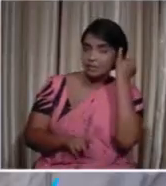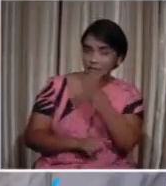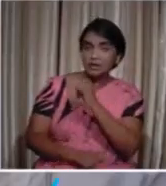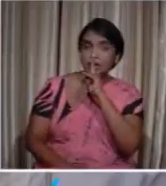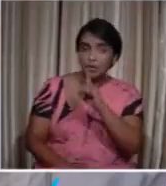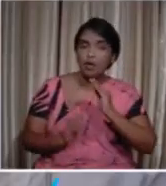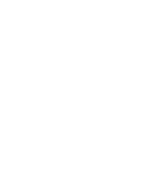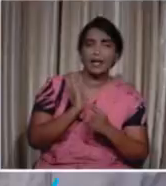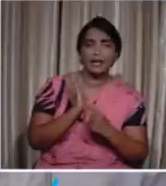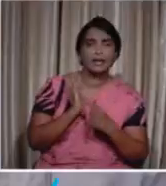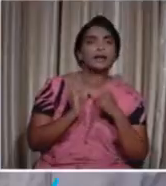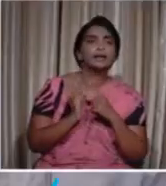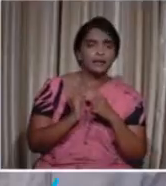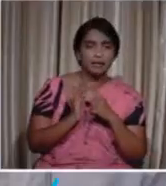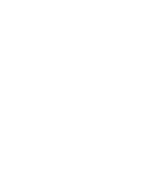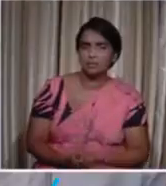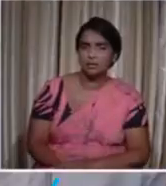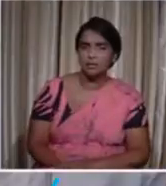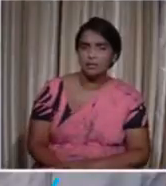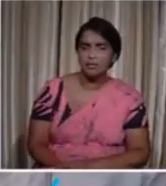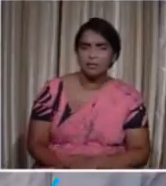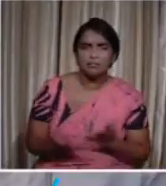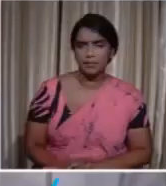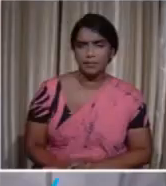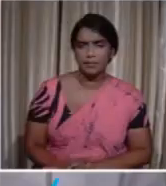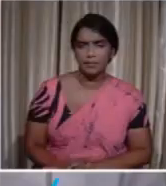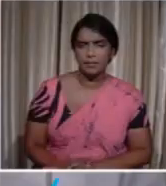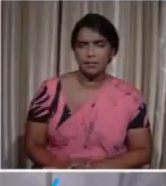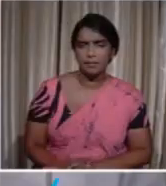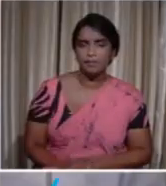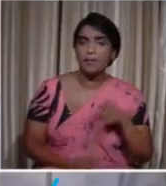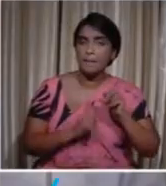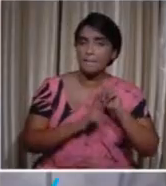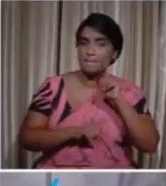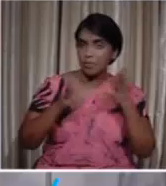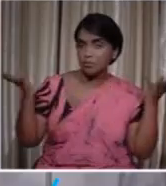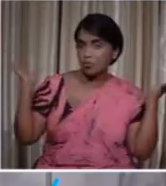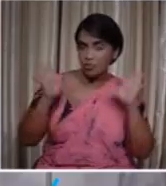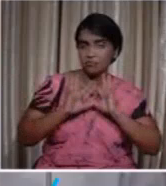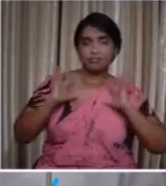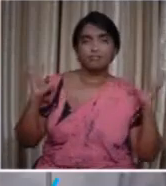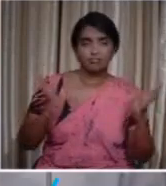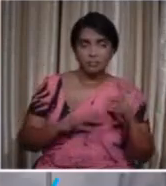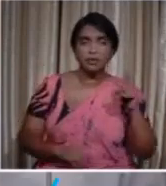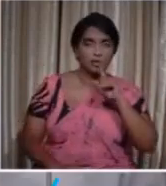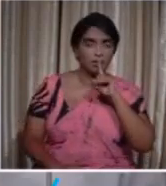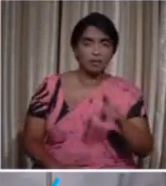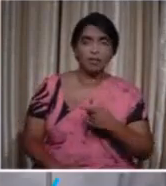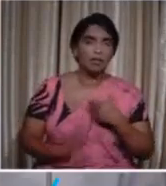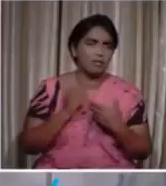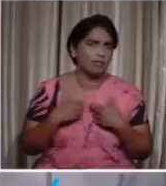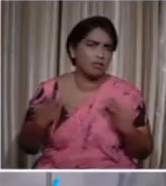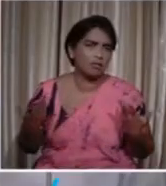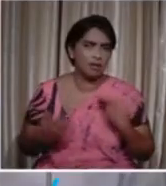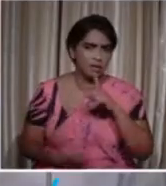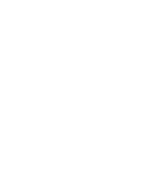කරේ පිටින් කොටි සංවිධානය. දැන් මේක ඇතුලෙන් කරනවා. මොකද්ද මේකේ තේරුම? මේ පාර්ලිමේන්තුව වට කරද්දී එතන ඇවිල්ලා කියන්නේ අපිට හානියක් උනේ නැහැ